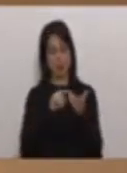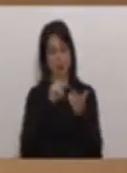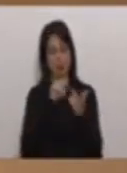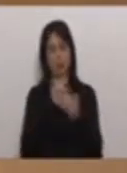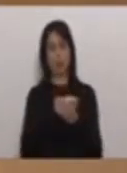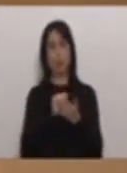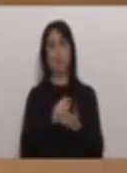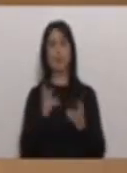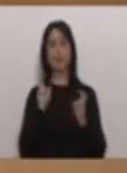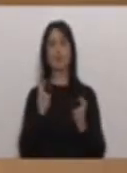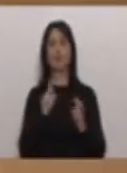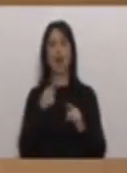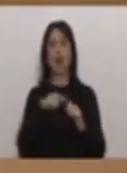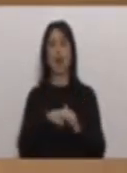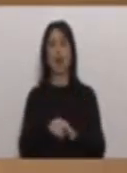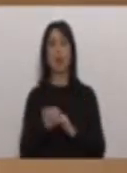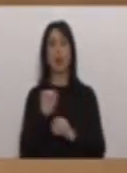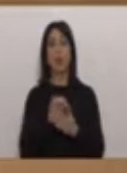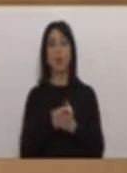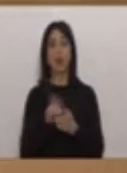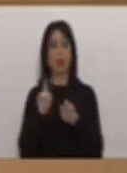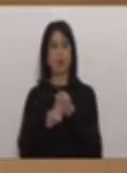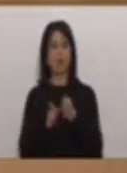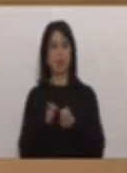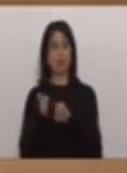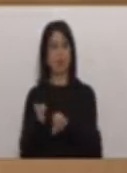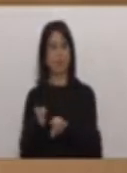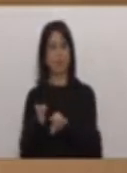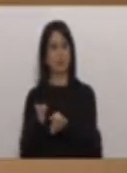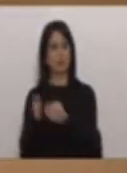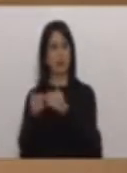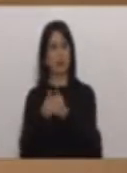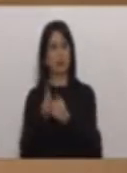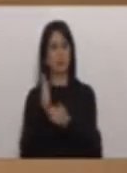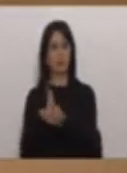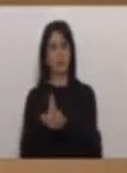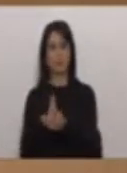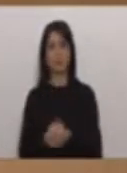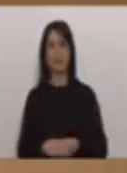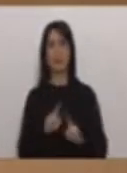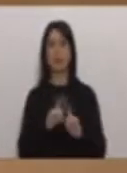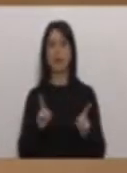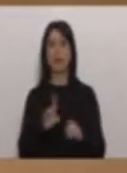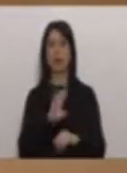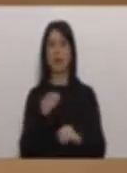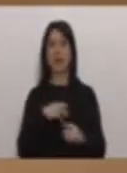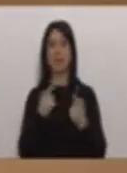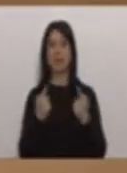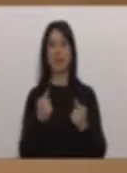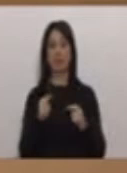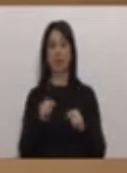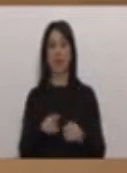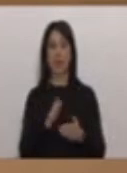რომლის გამოც და რომლის გამოისობითაც დღეს ჩვენ ვართ ასე ახლოს ევროკავშირთან. მაგრამ ყველაზე მნიშვნელოვანი აქ